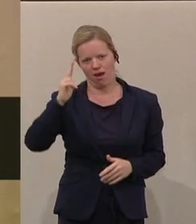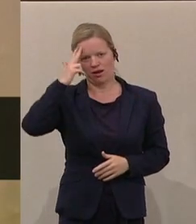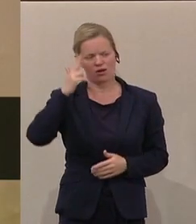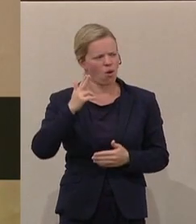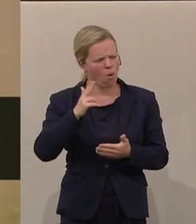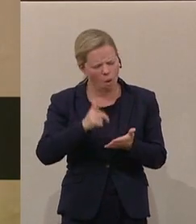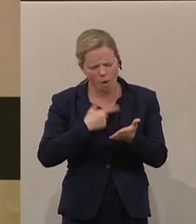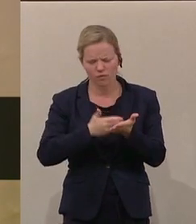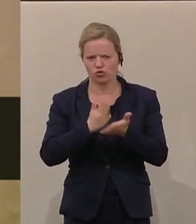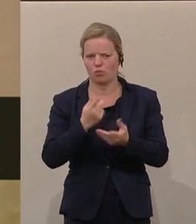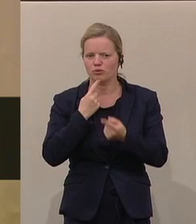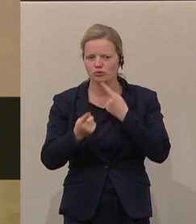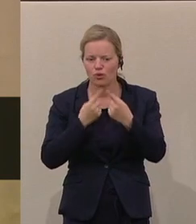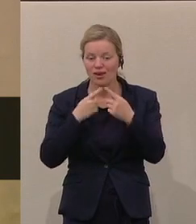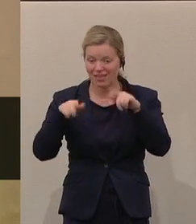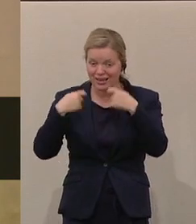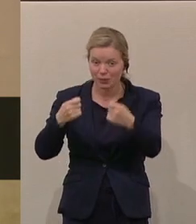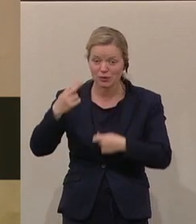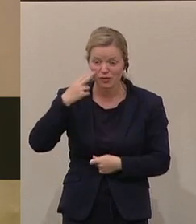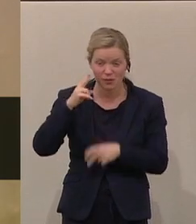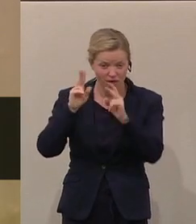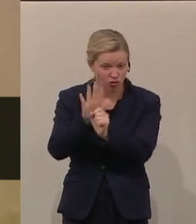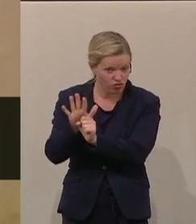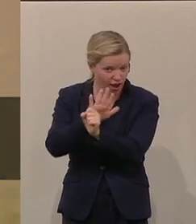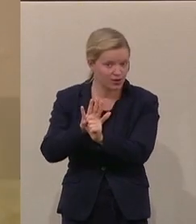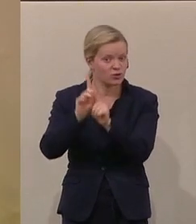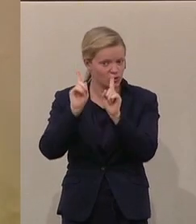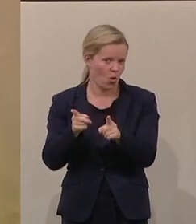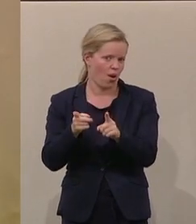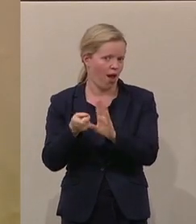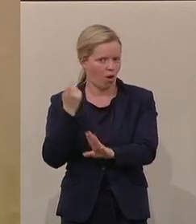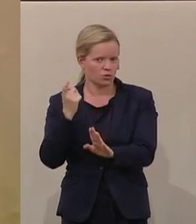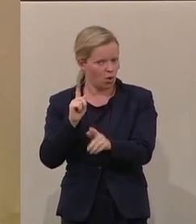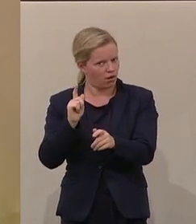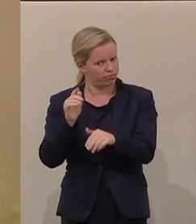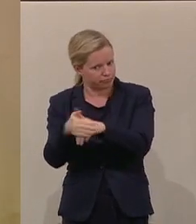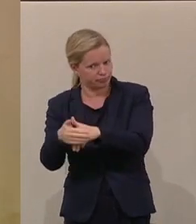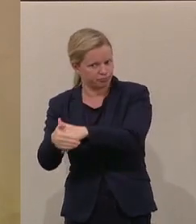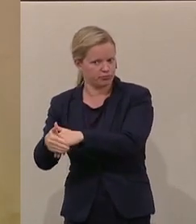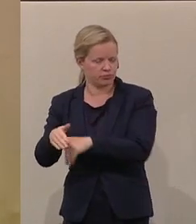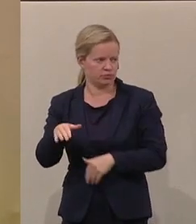darüber gesprochen, da geht es schon um Scheinfirmen, die da herausgeholt werden sollten. Hat übrigens schon ein